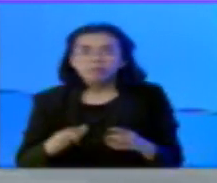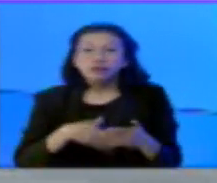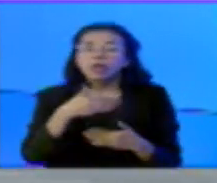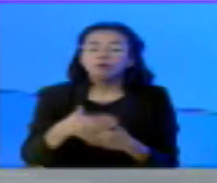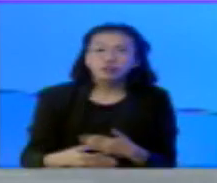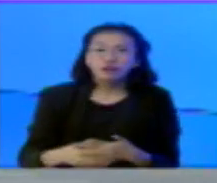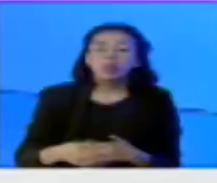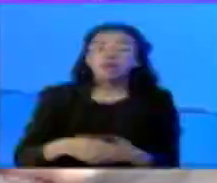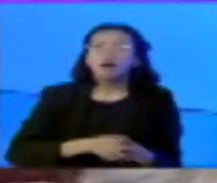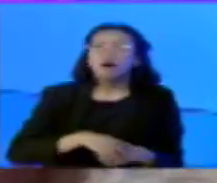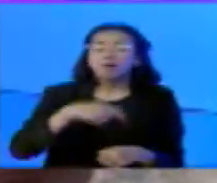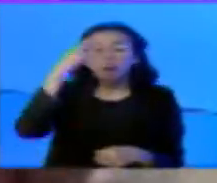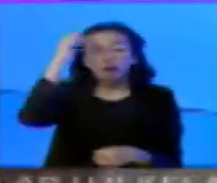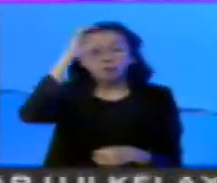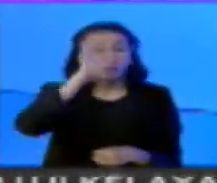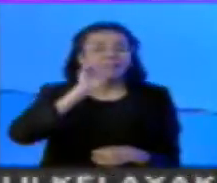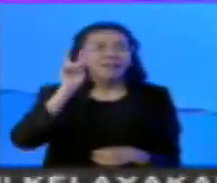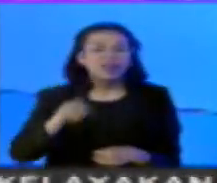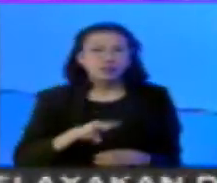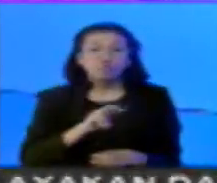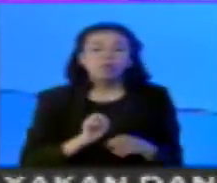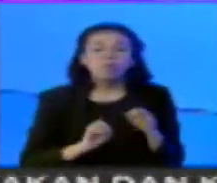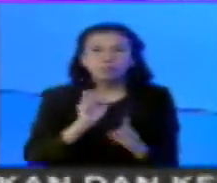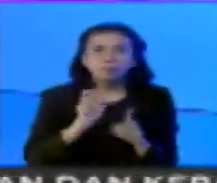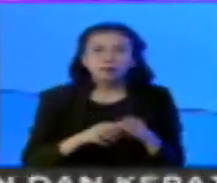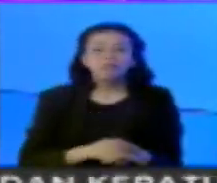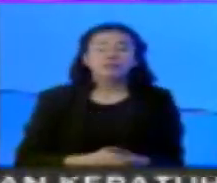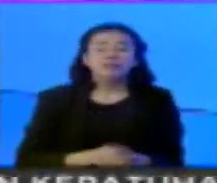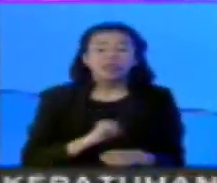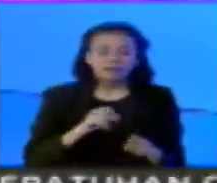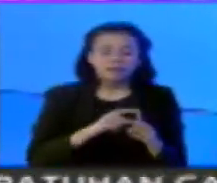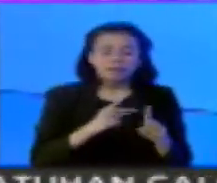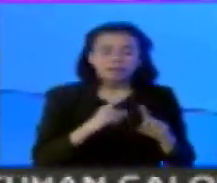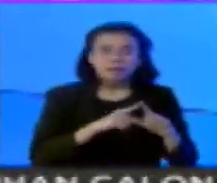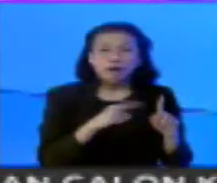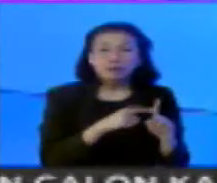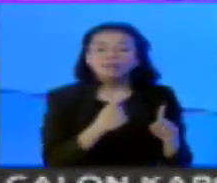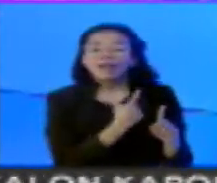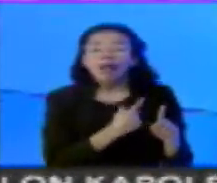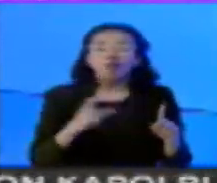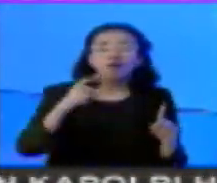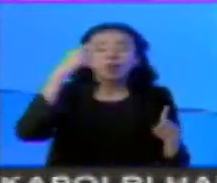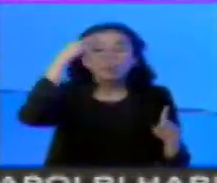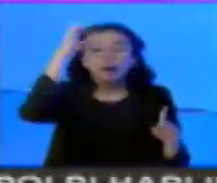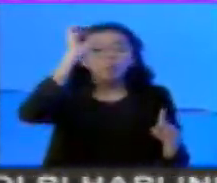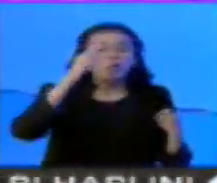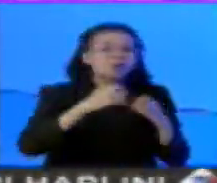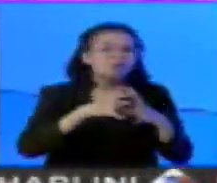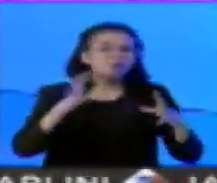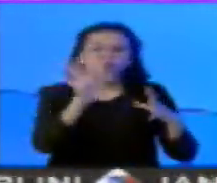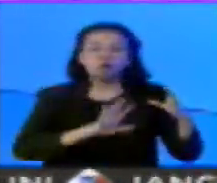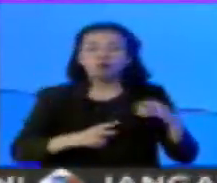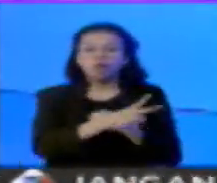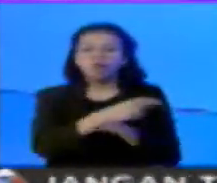pada 2019. Idam Aziz menjadi calon tunggal setelah sebelumnya sejumlah nama disebut masuk bursa calon Kapolri, termasuk